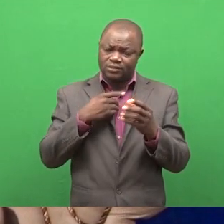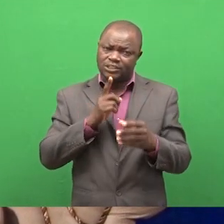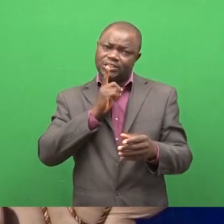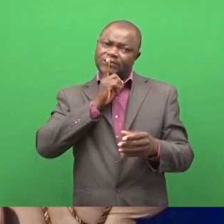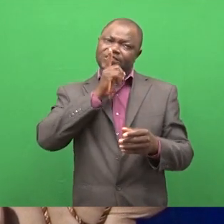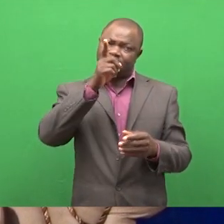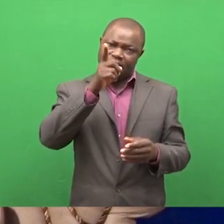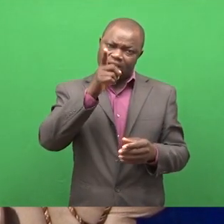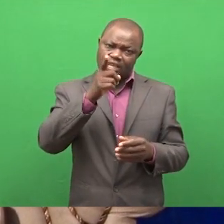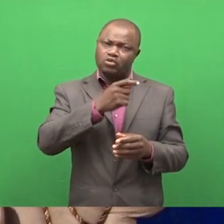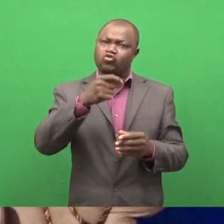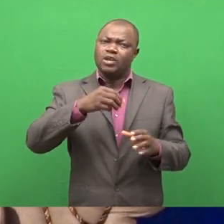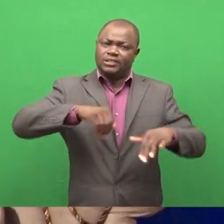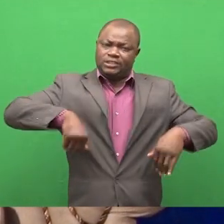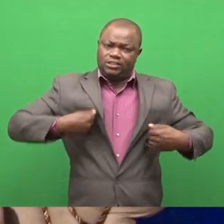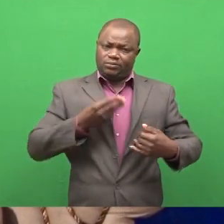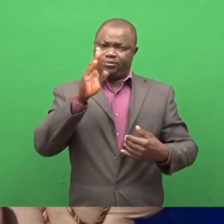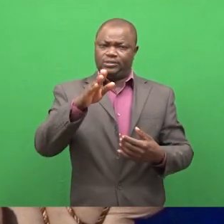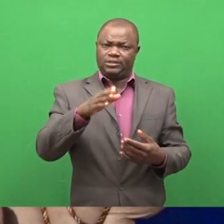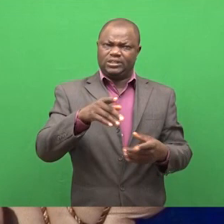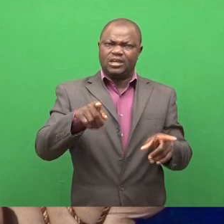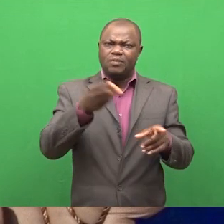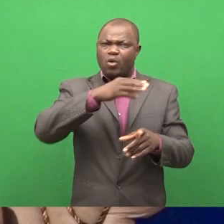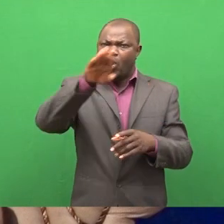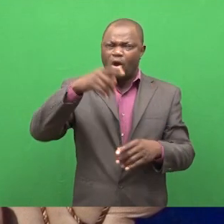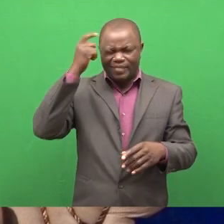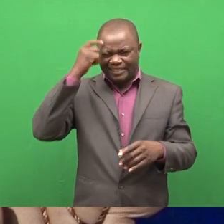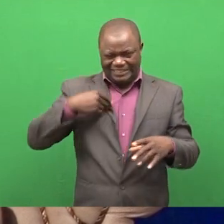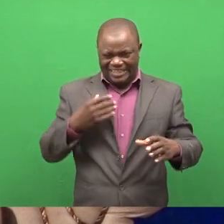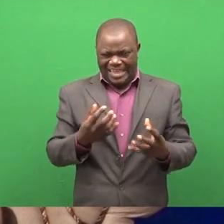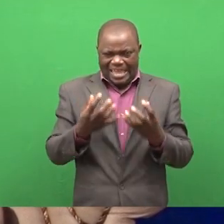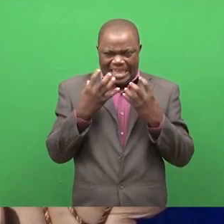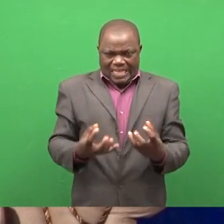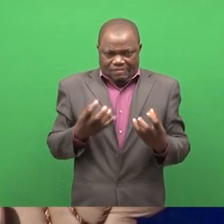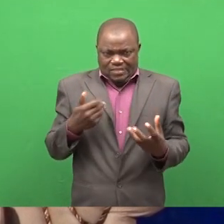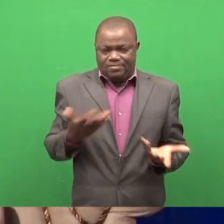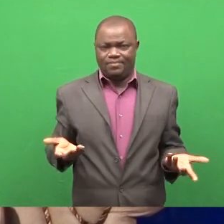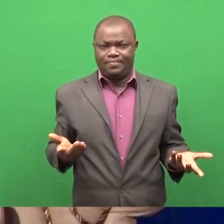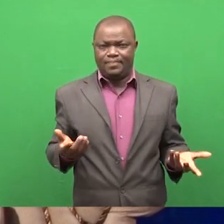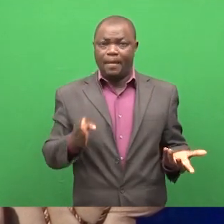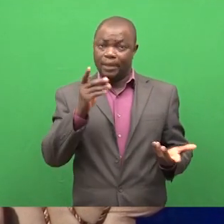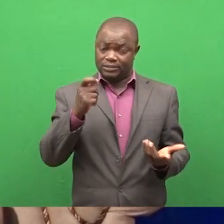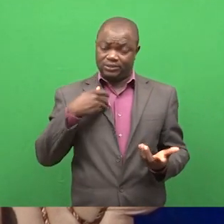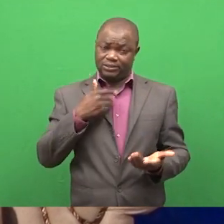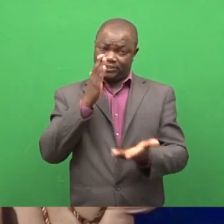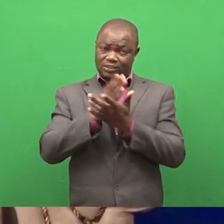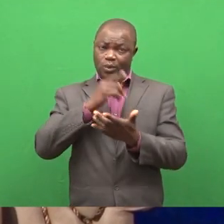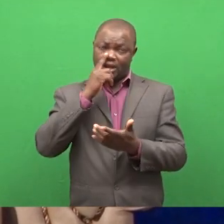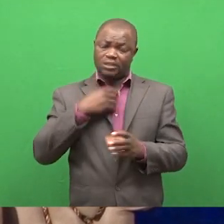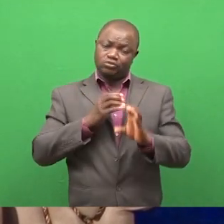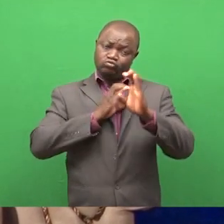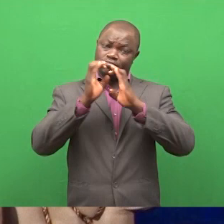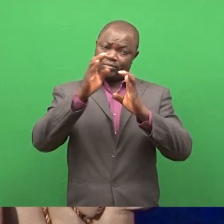kune vanhu vanorarama neurema inoita sekuti remera nai. Asi ndambotanga pandatangisa ndichitaura kuti